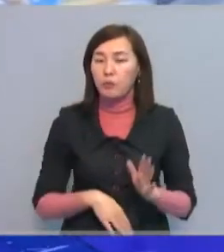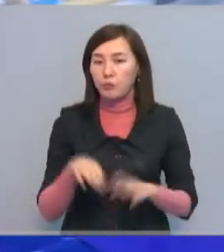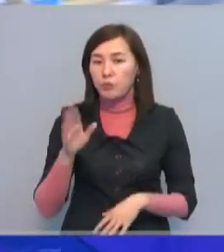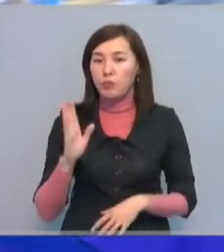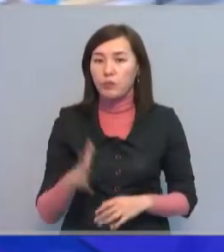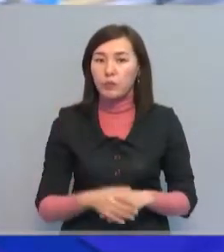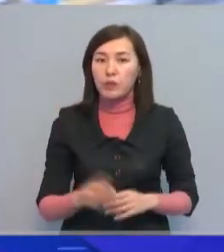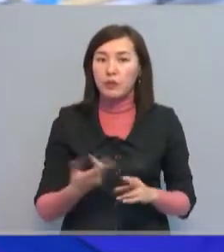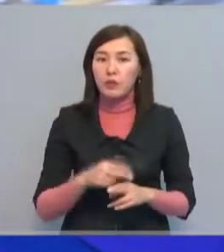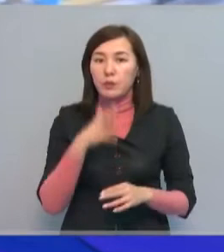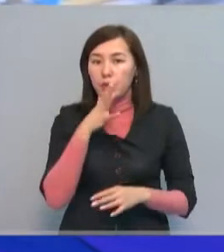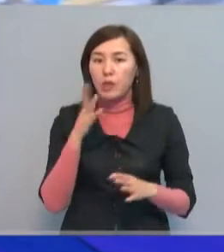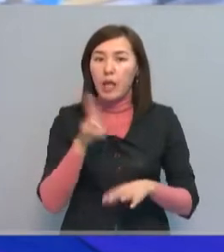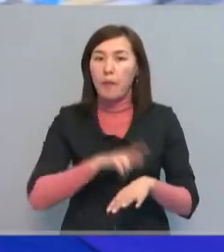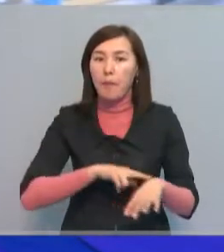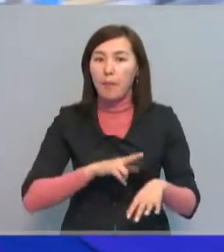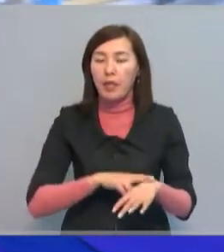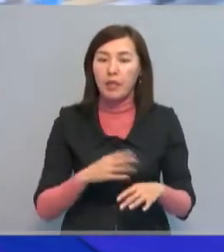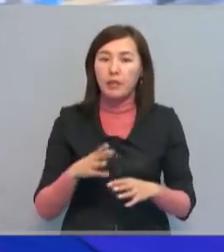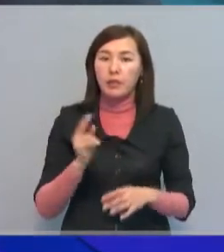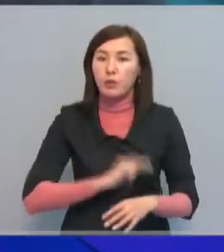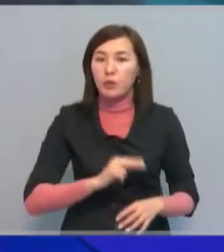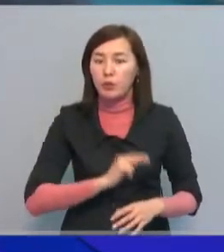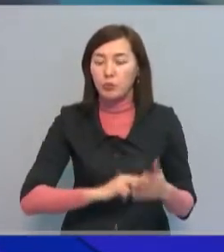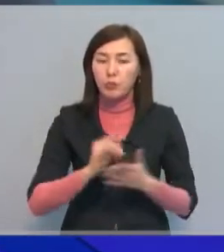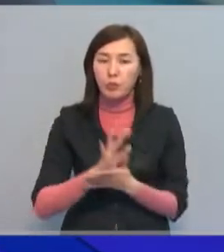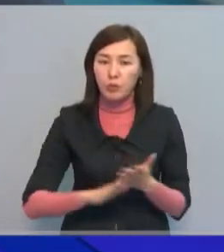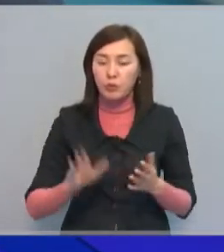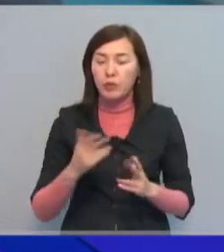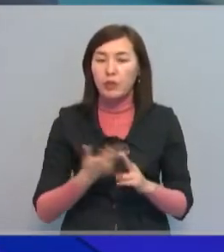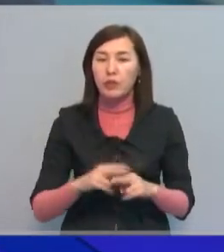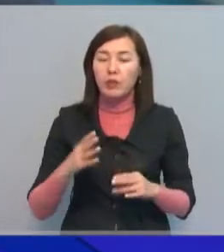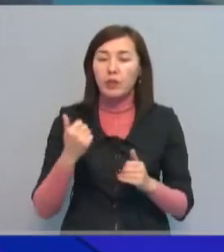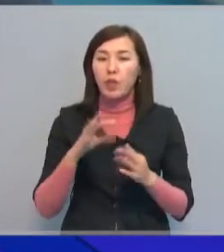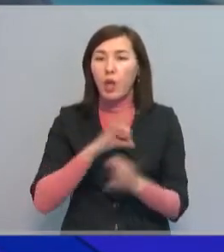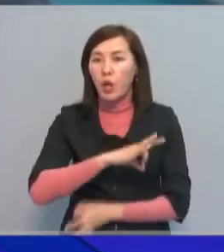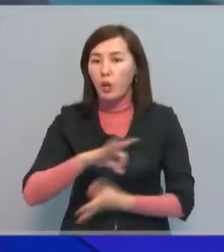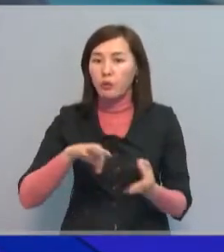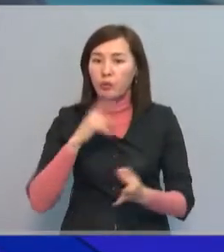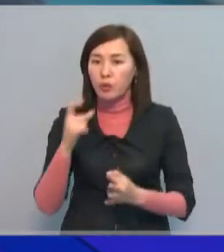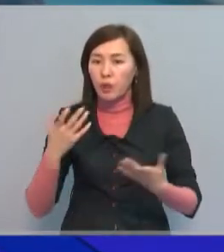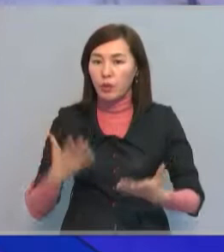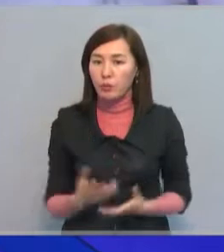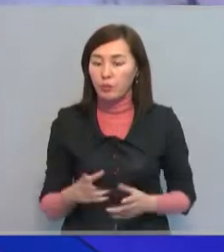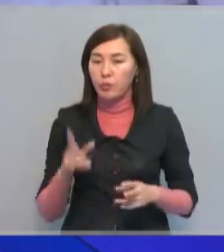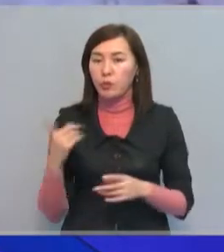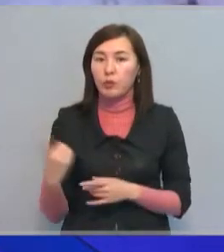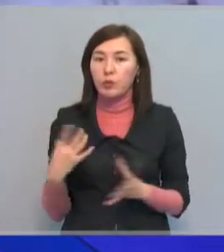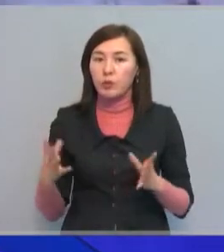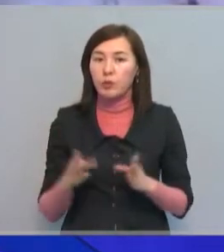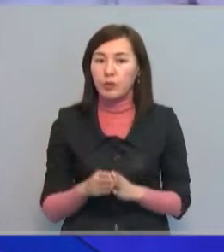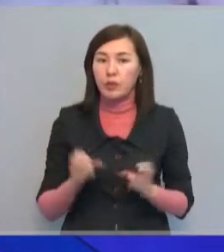жақсарту. Осы орайда тәртіп сақшылары да аянбай еңбек етуде. Олар күндіз-түні халықтың тыныштығын күзетумен